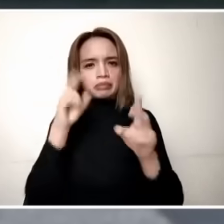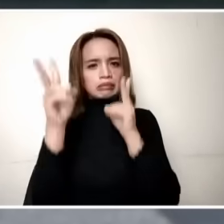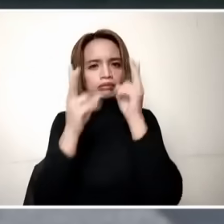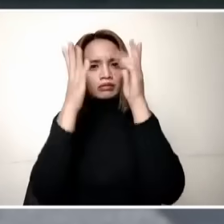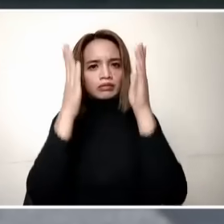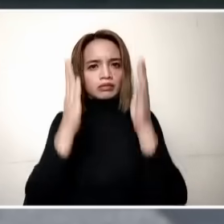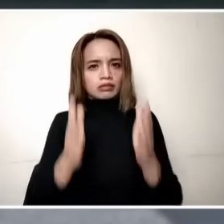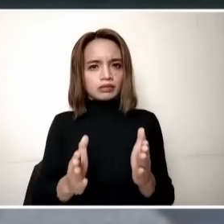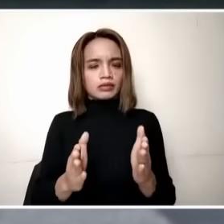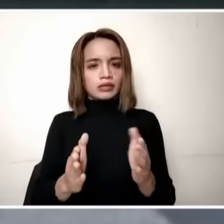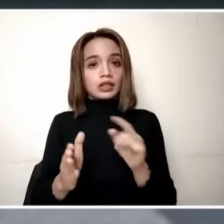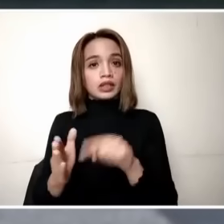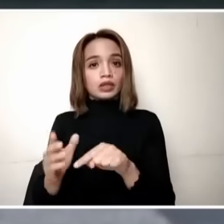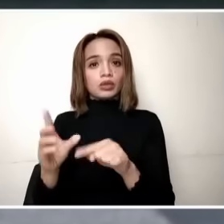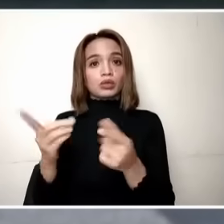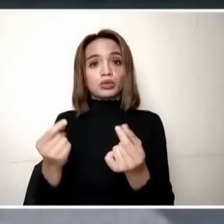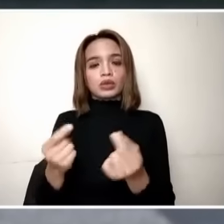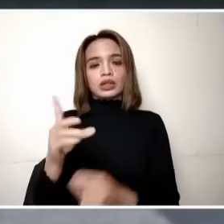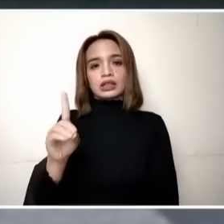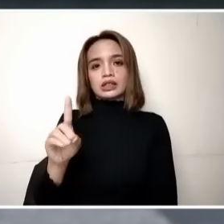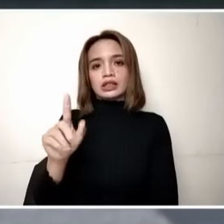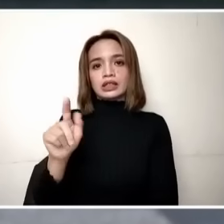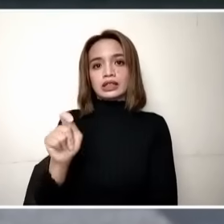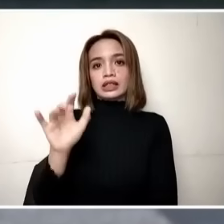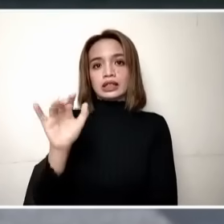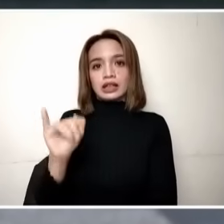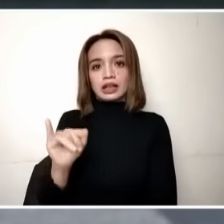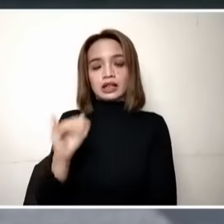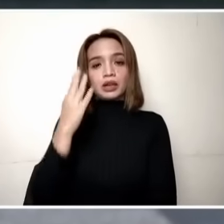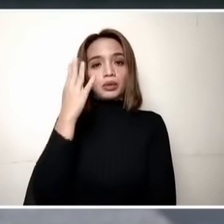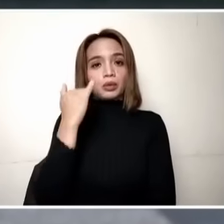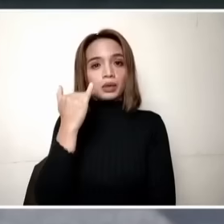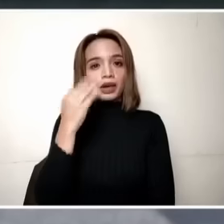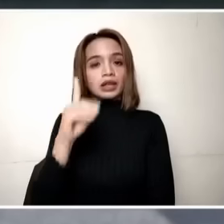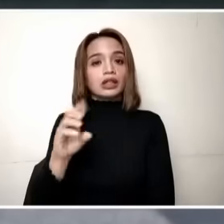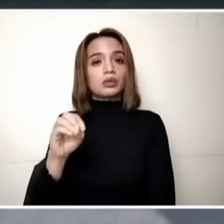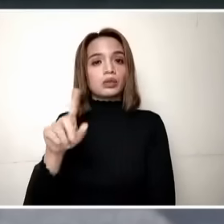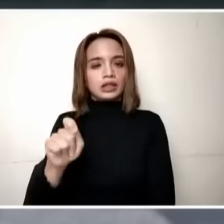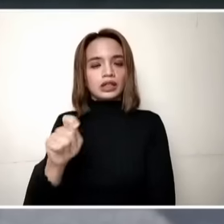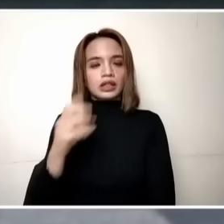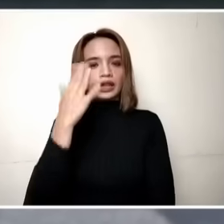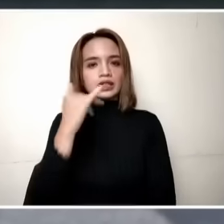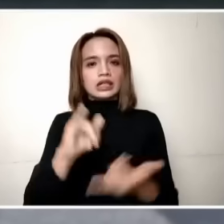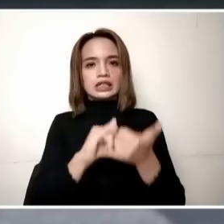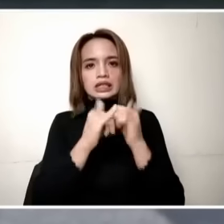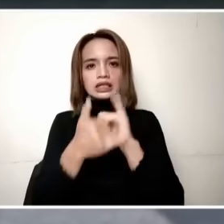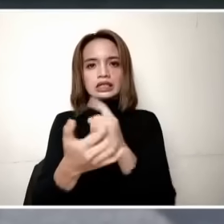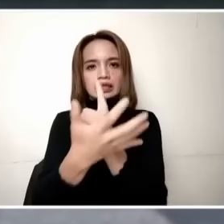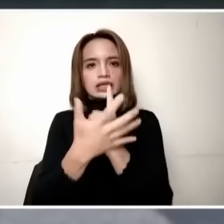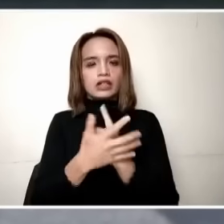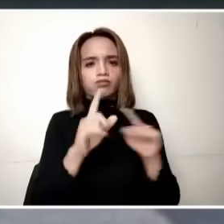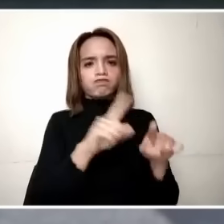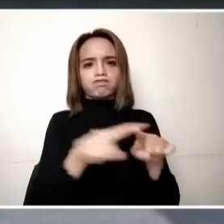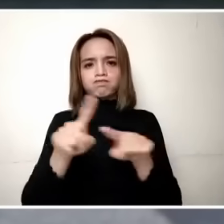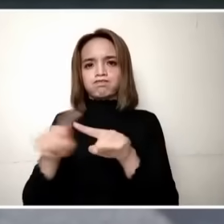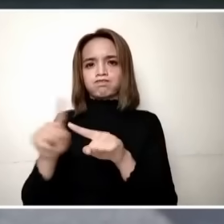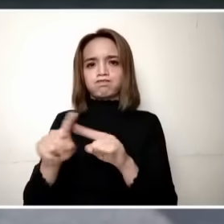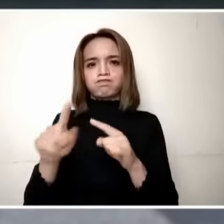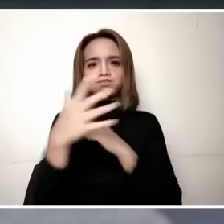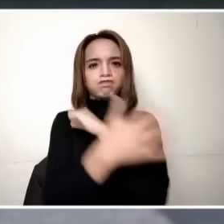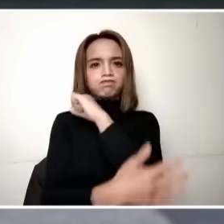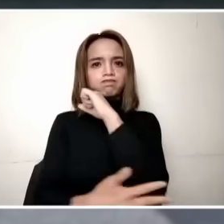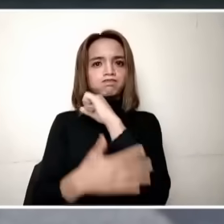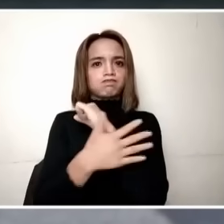of Tourism sa gitna ng pagluluwag ng domestic travel sa iba't ibang panig ng bansa na ikinatuwa